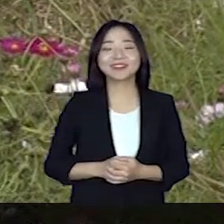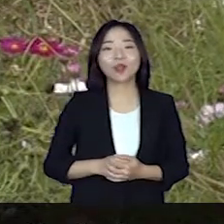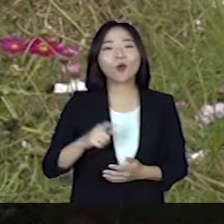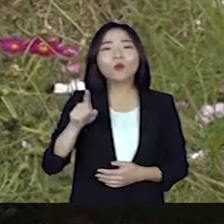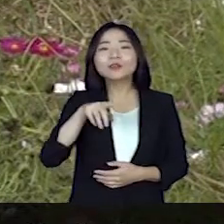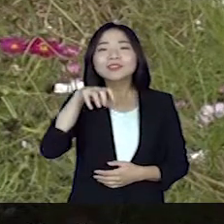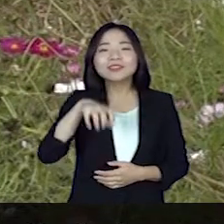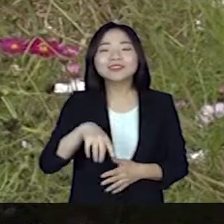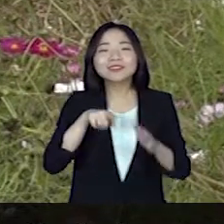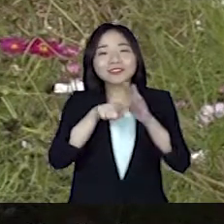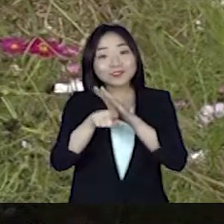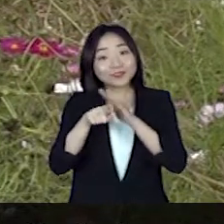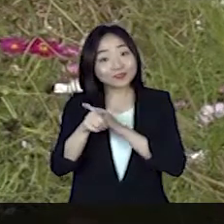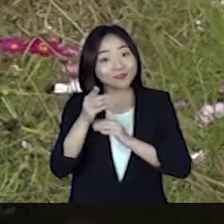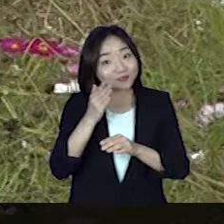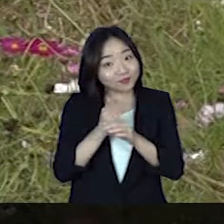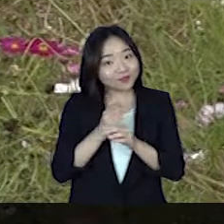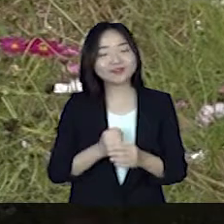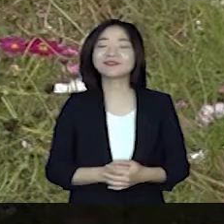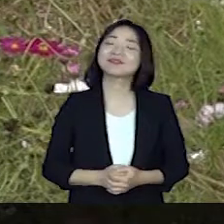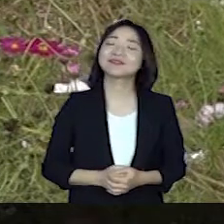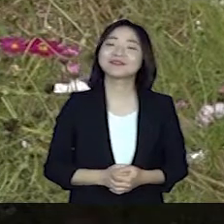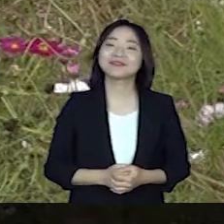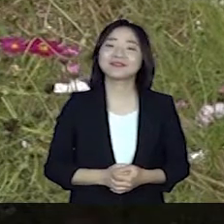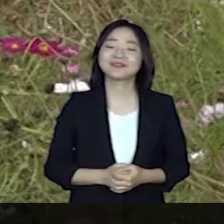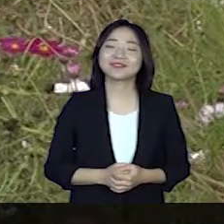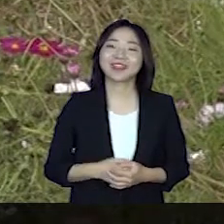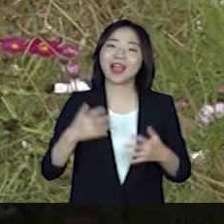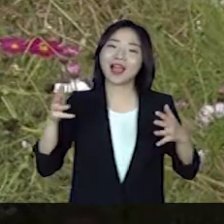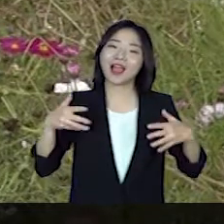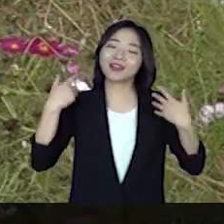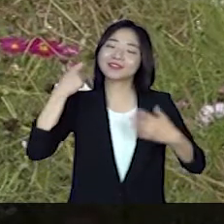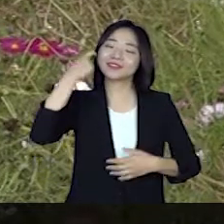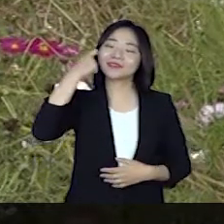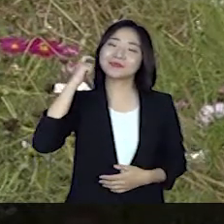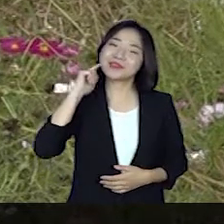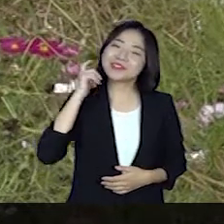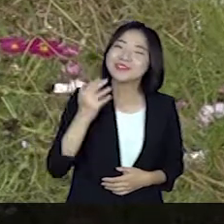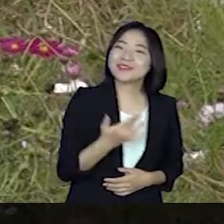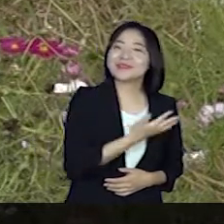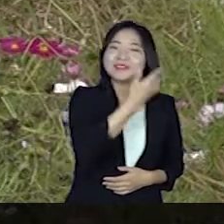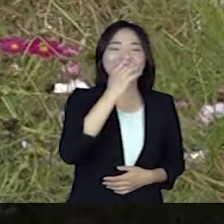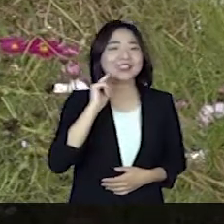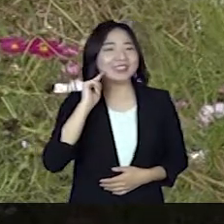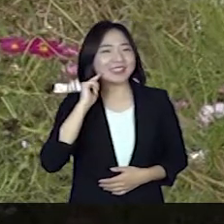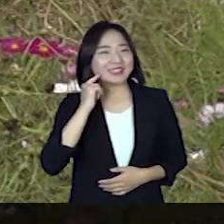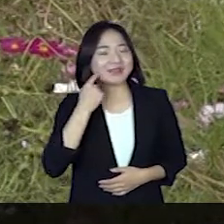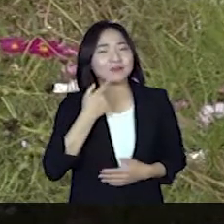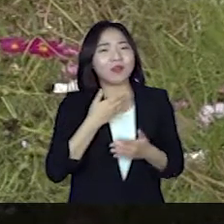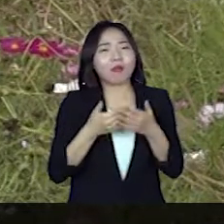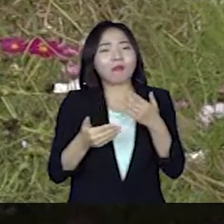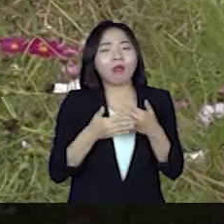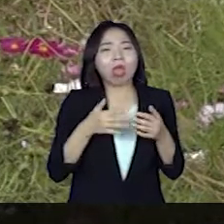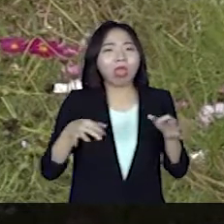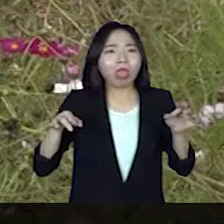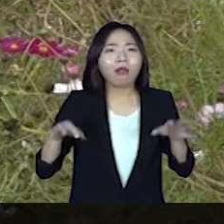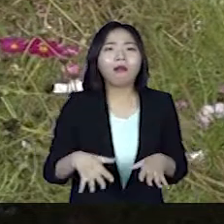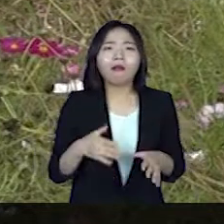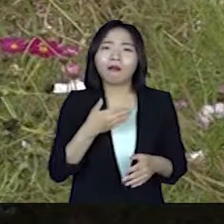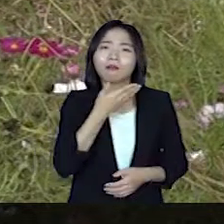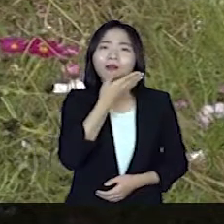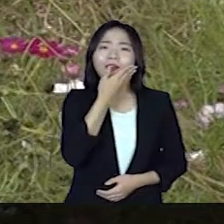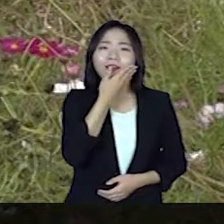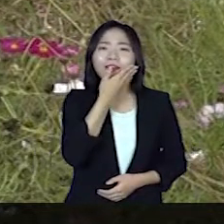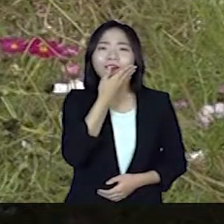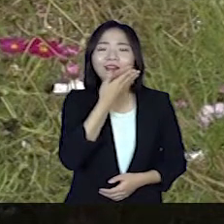낭만을 즐기고 계시나요? 가을의 운치와 아름다움을 모두 경험하기에는 이 가을이 너무도 짧아서 더욱더 소중한